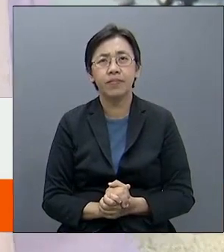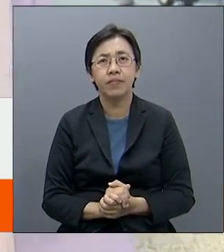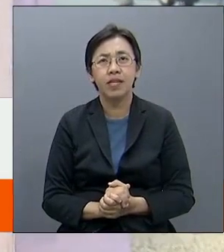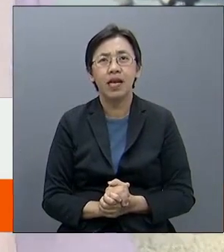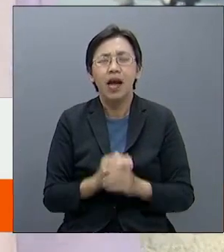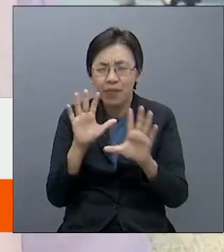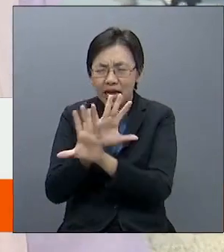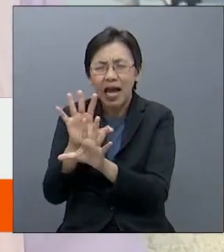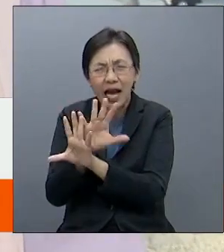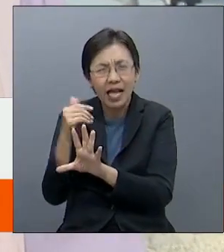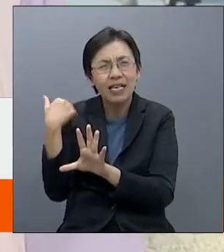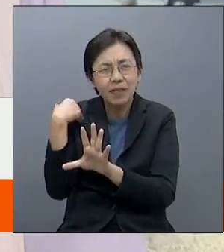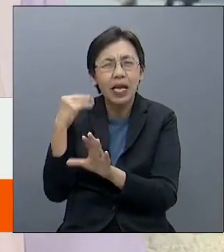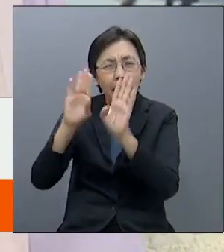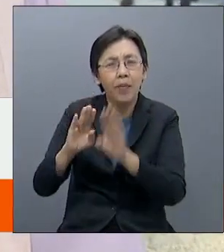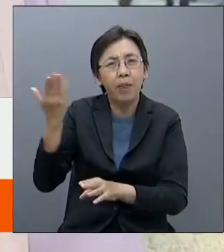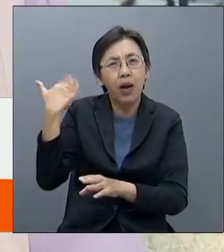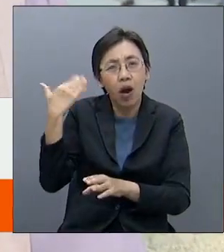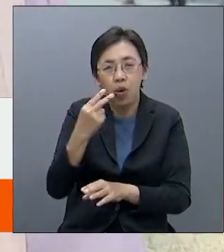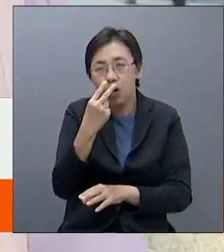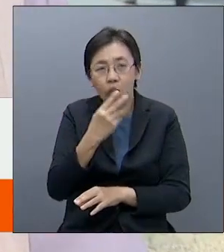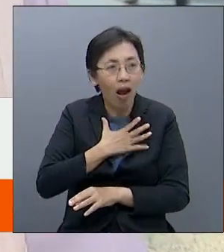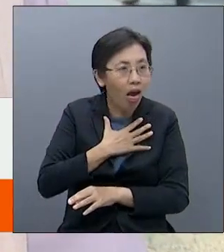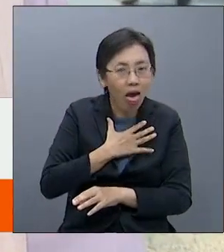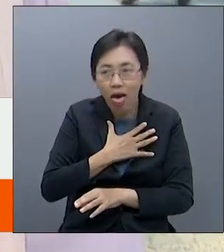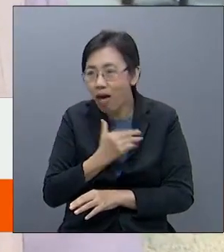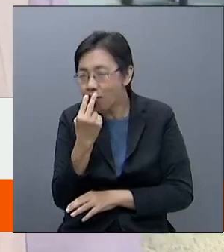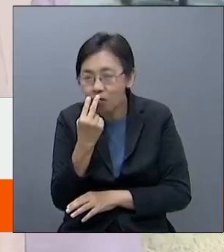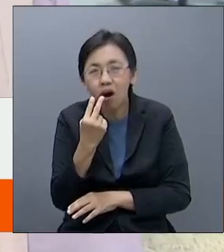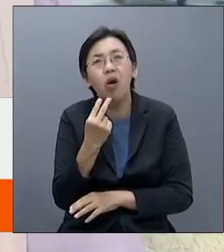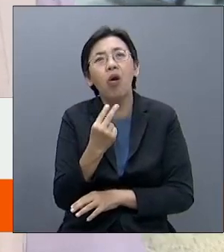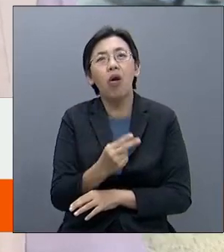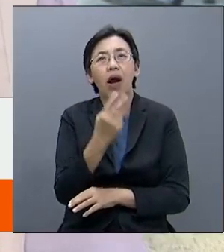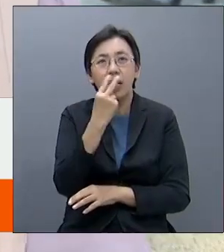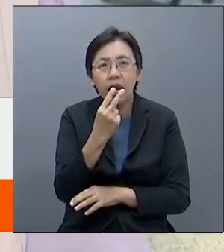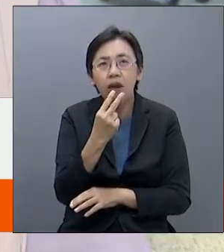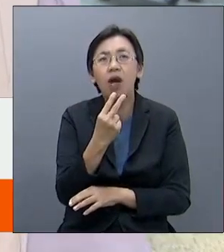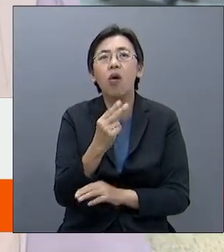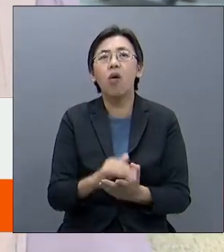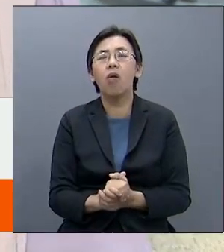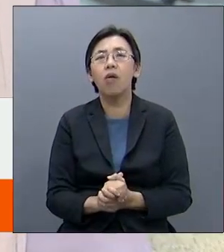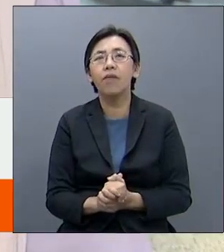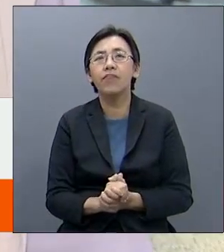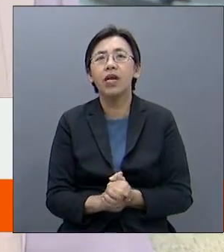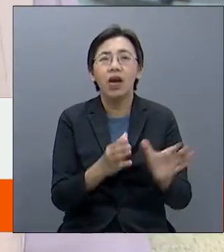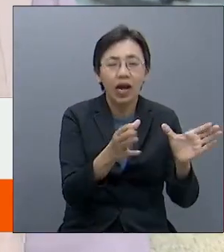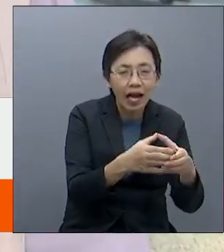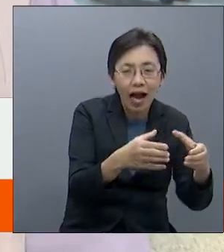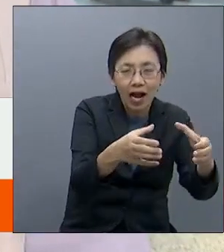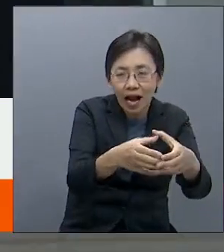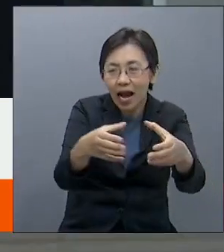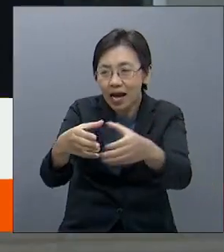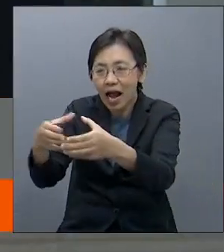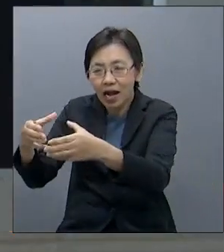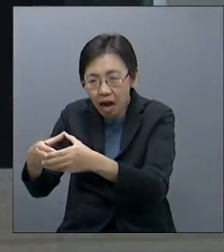แบบรูปแบบเก่าเตือนตาเตือนใจถ้าหลงว่าได้มาชมก็จะได้เห็นเลยว่าศิลปะของแต่ละคณะเนี่ยเป็นยังไ